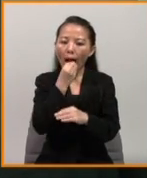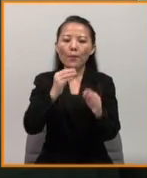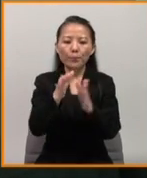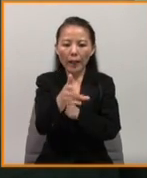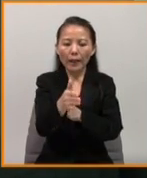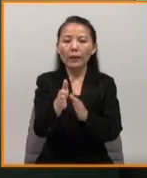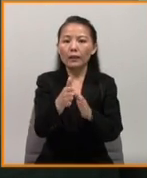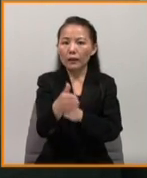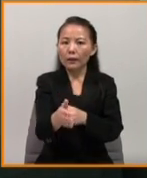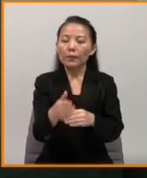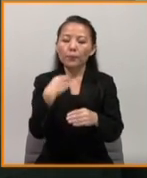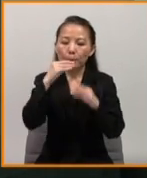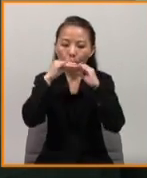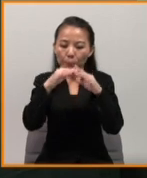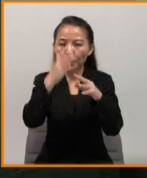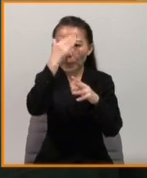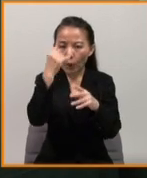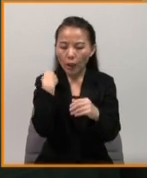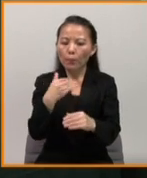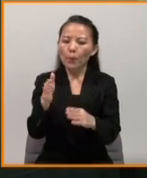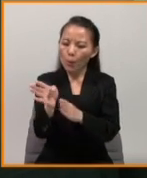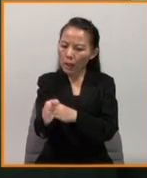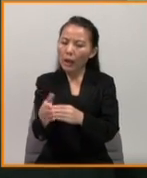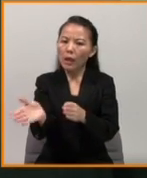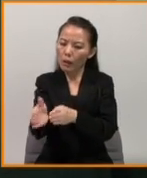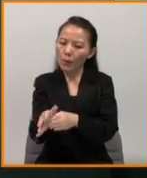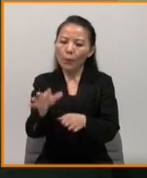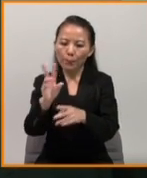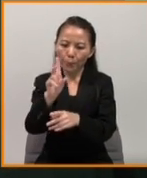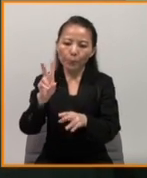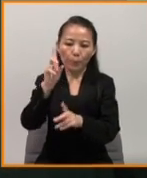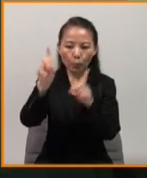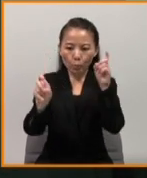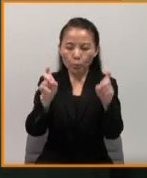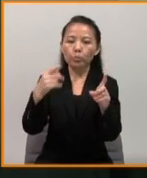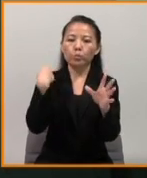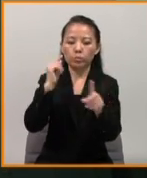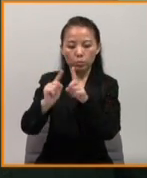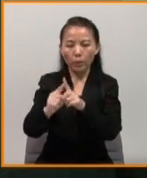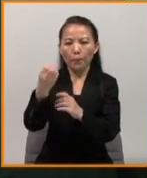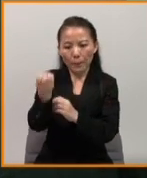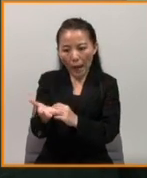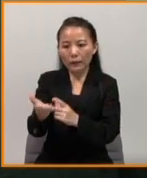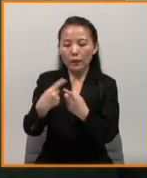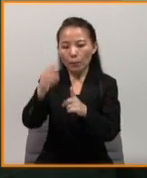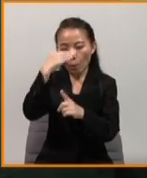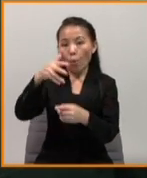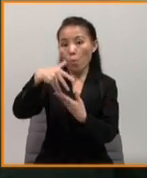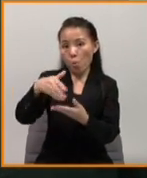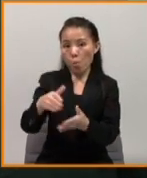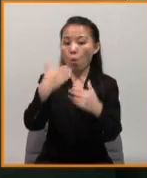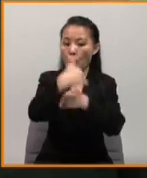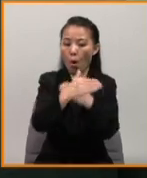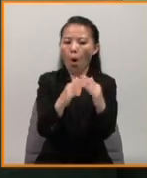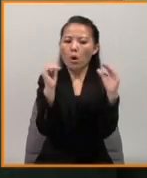มาสู่โลกได้นั่นที่เขาเป็นประเทศที่มีทะเลเยอะมากนะครับมีแรงงานจับที่ไม่จำกัดเพราะเขาไม่มีอินฟราสตรักเจอร์เรื่องของห้อง